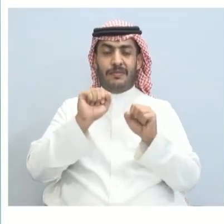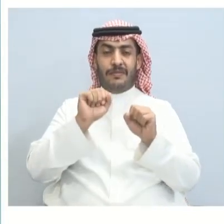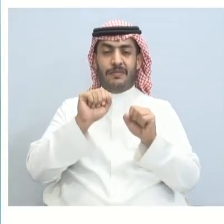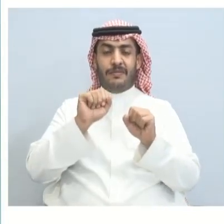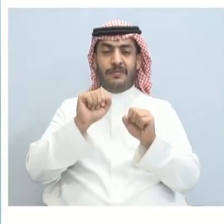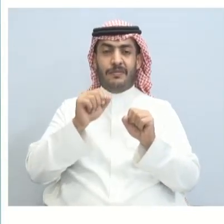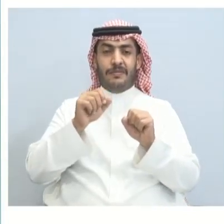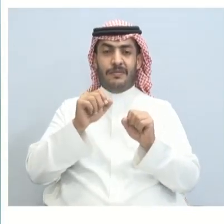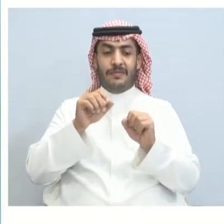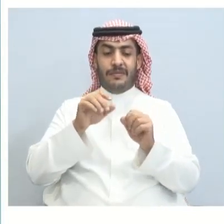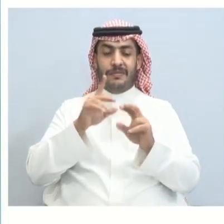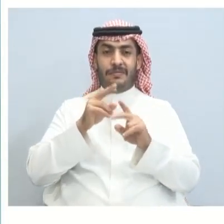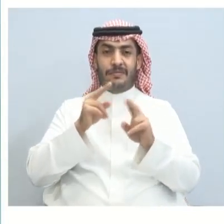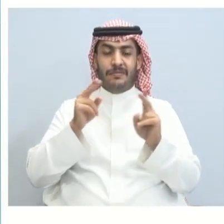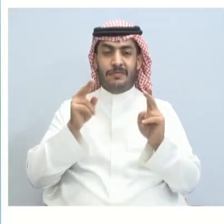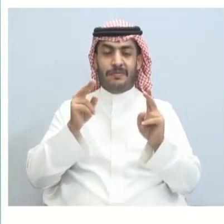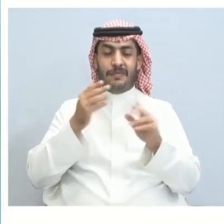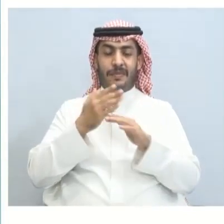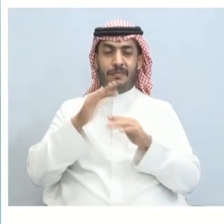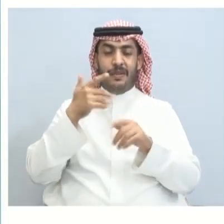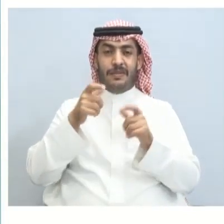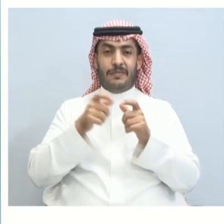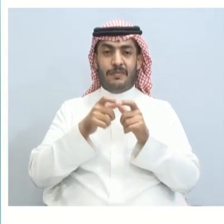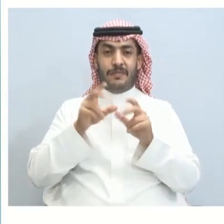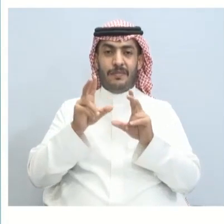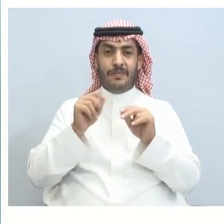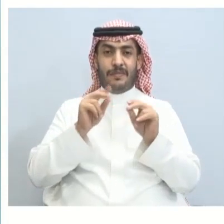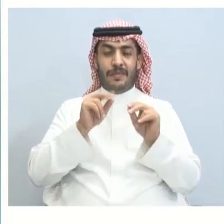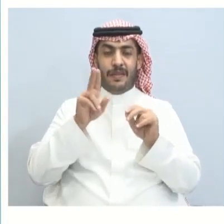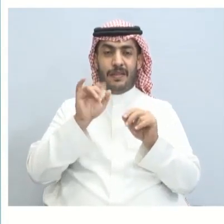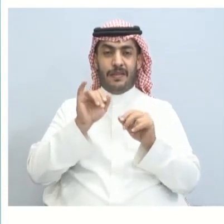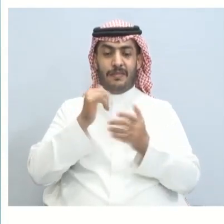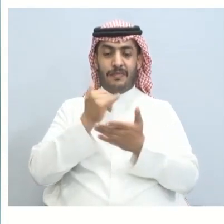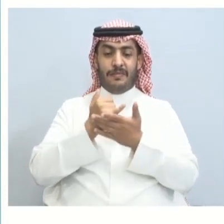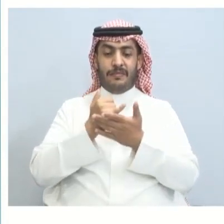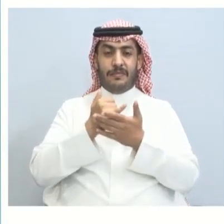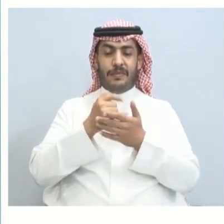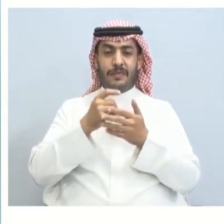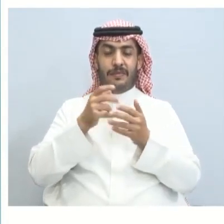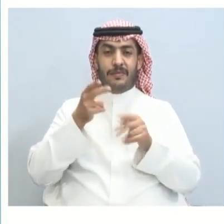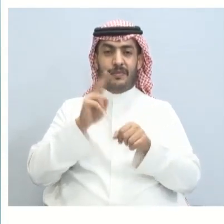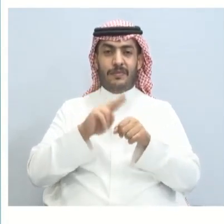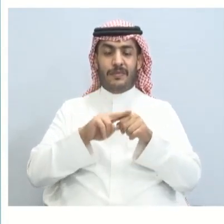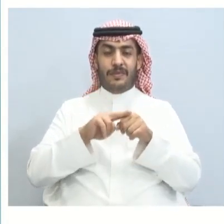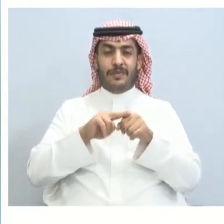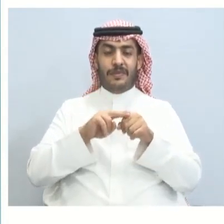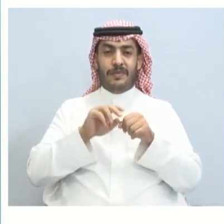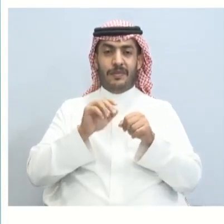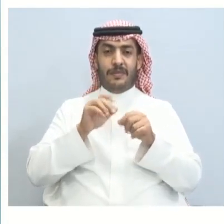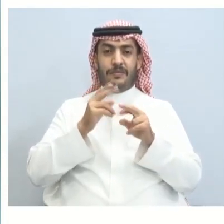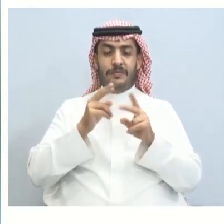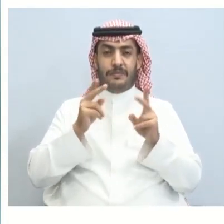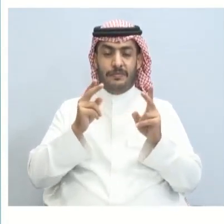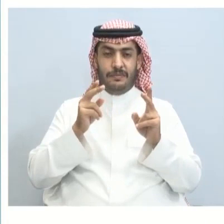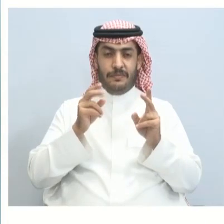بمهام متعدده ومينه بعد الاجتماع مثلا تم تكليف احد الاعضاء بمراجعه مثلا جهات اخرى